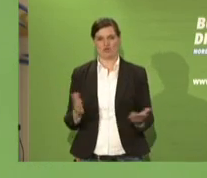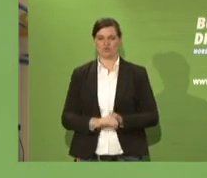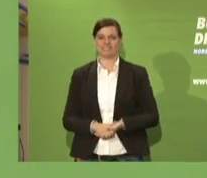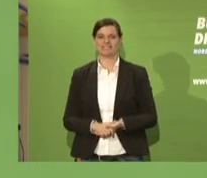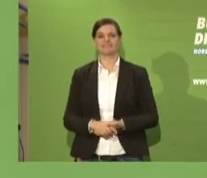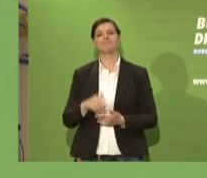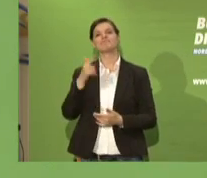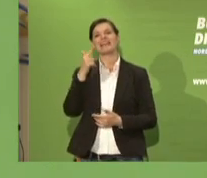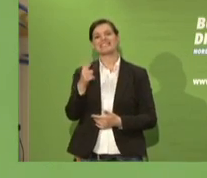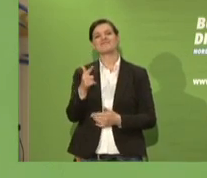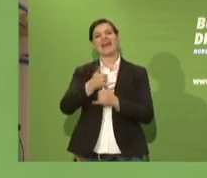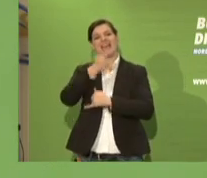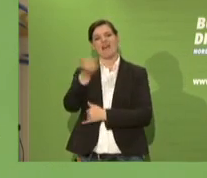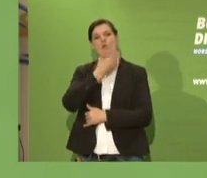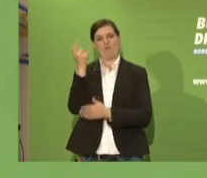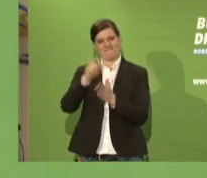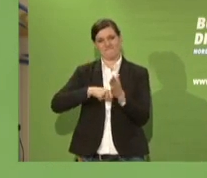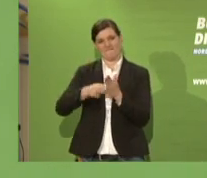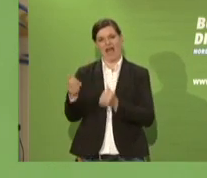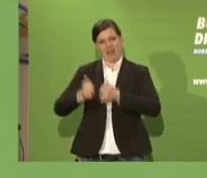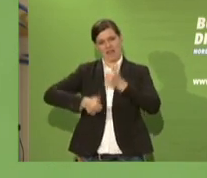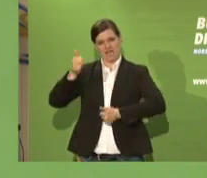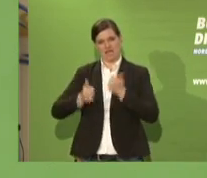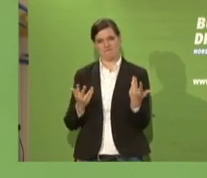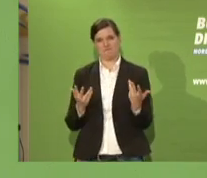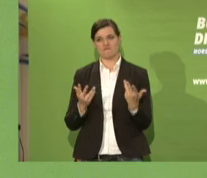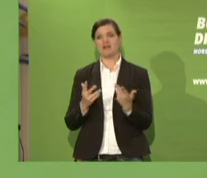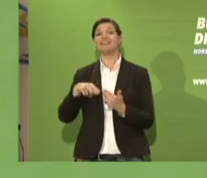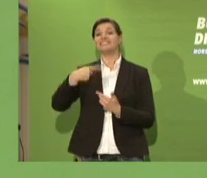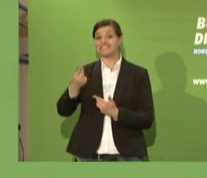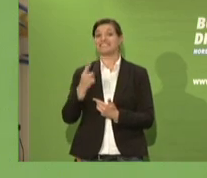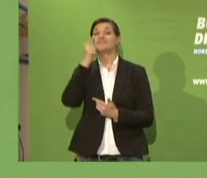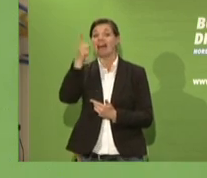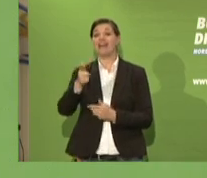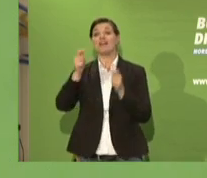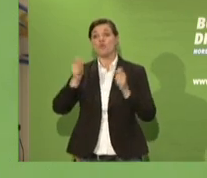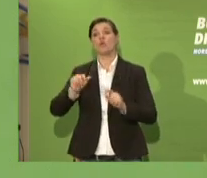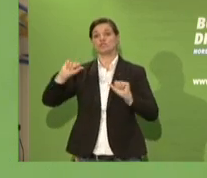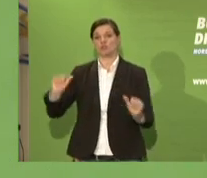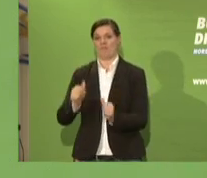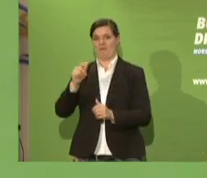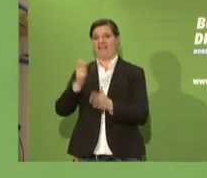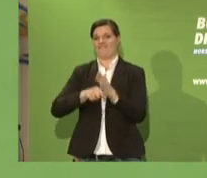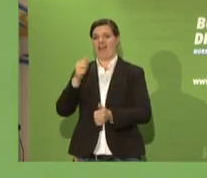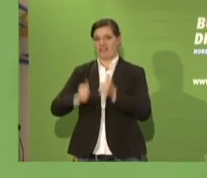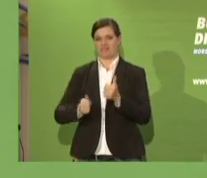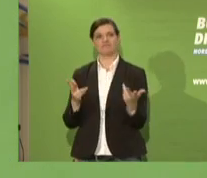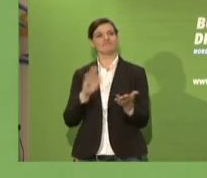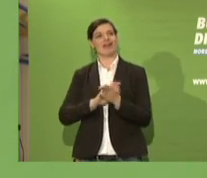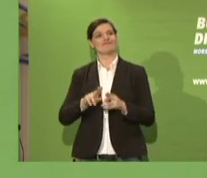wahlkampffreie Jahre, bevor es wieder losgeht in neue Wahlkampfplanung, kein Grund, sich auszuruhen.